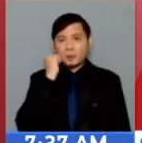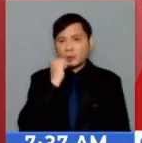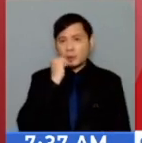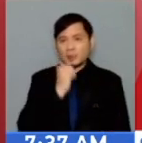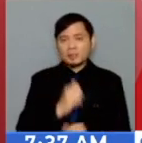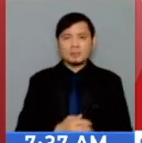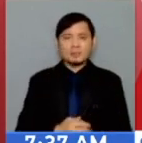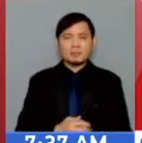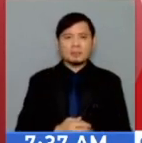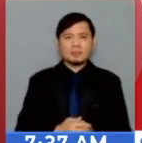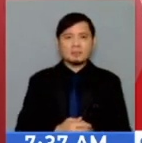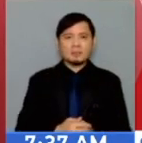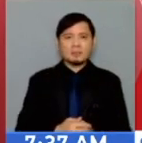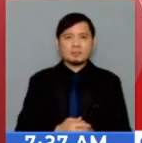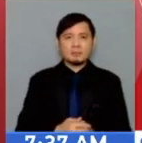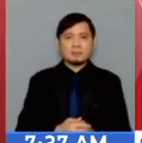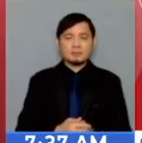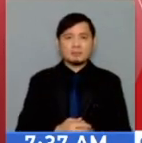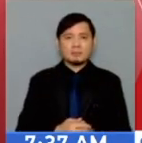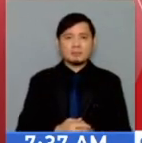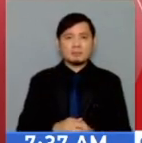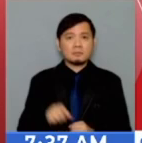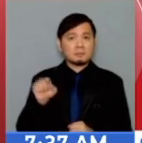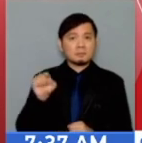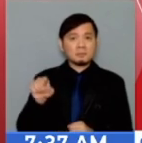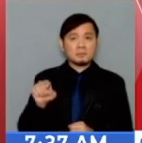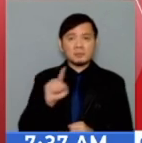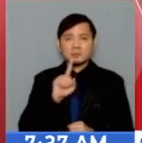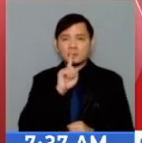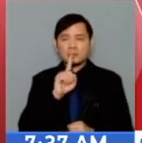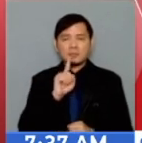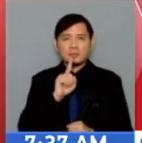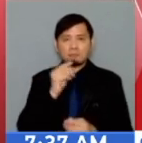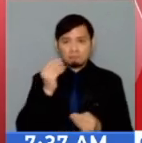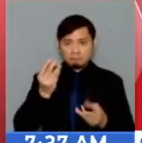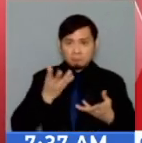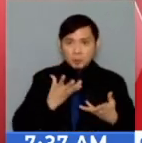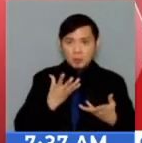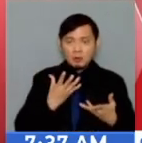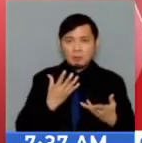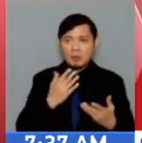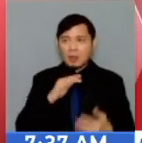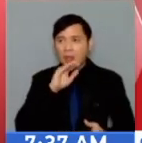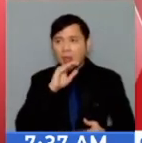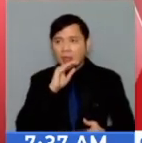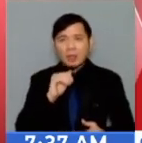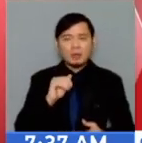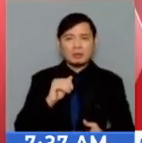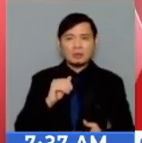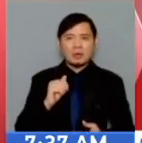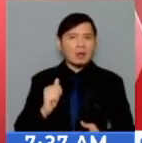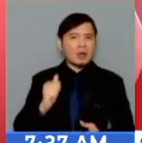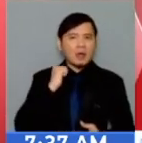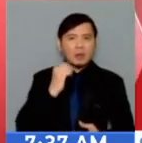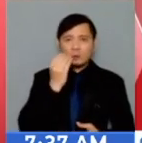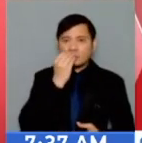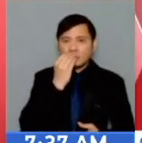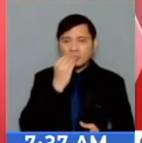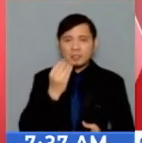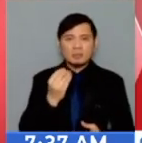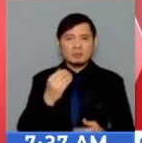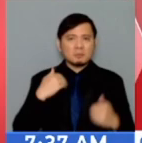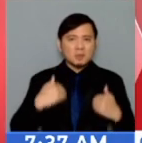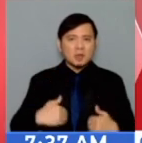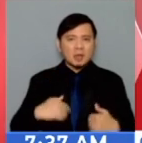na hirap na pala siya kumain at that time na masama na yung katawan niya. Mm-hmm.